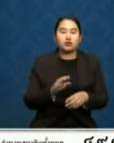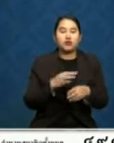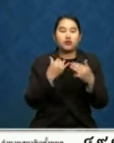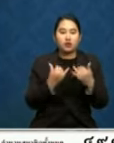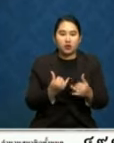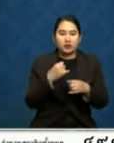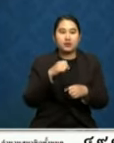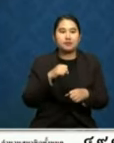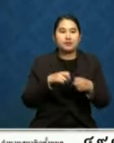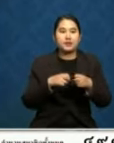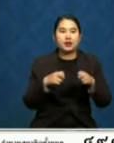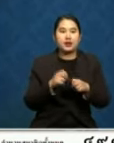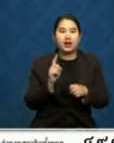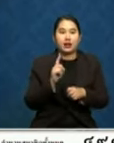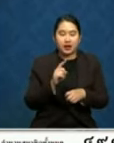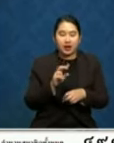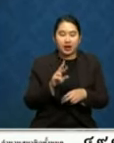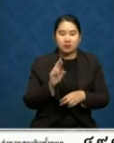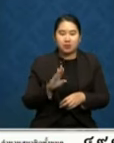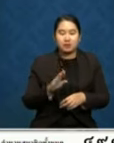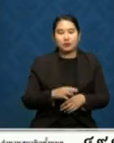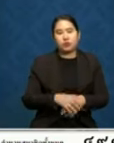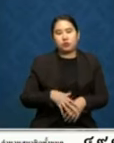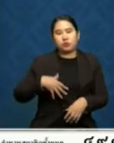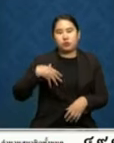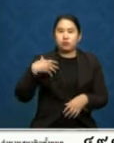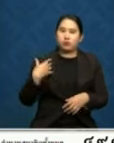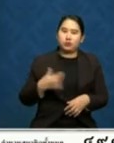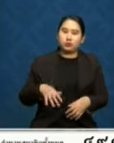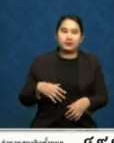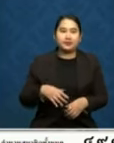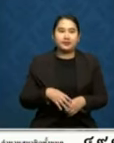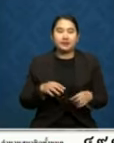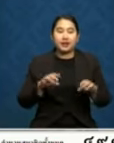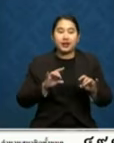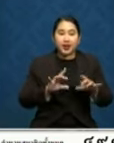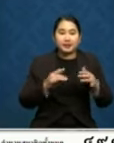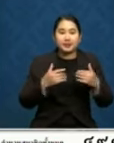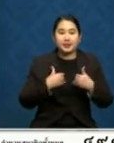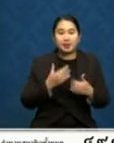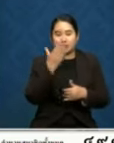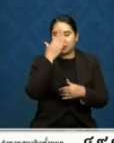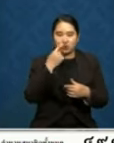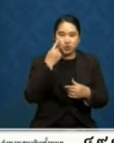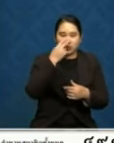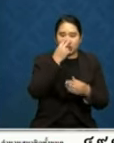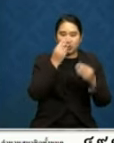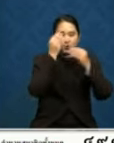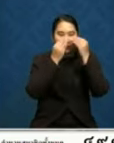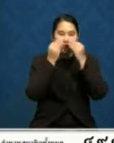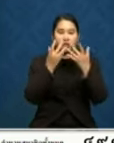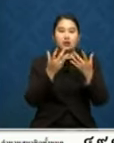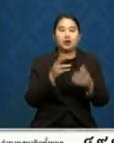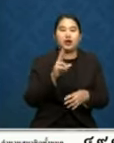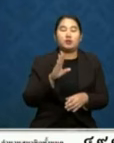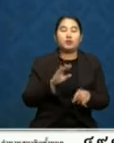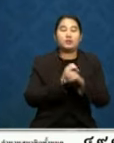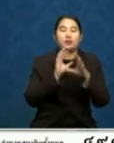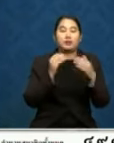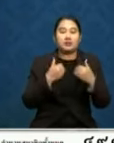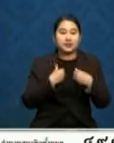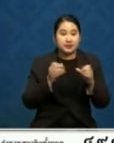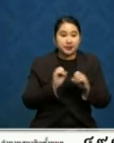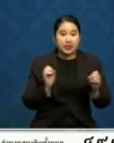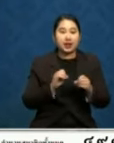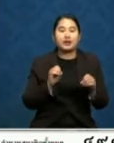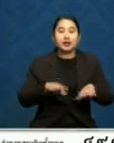ขนาดนี้ไม่แน่ใจว่าเป็นระบบปีศาจอยู่หรือไม่นะคะทำให้เด็กหลงทางผู้ใหญ่และระบบก็ไม่สามารถทำให้